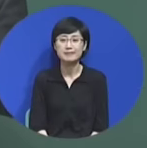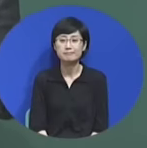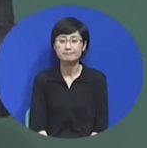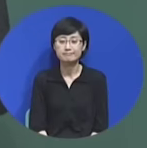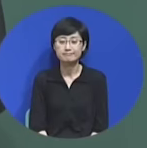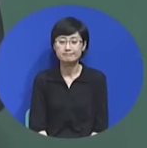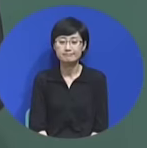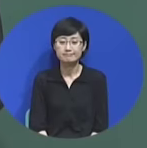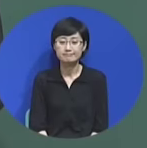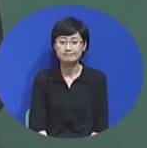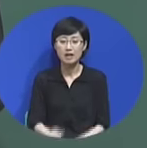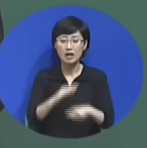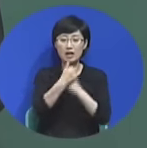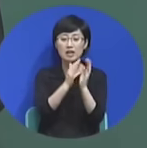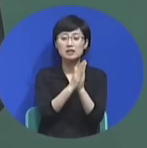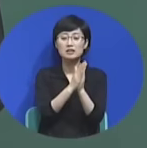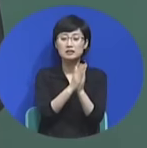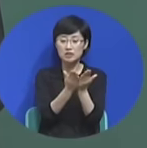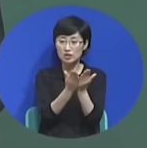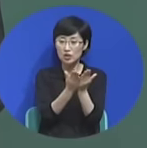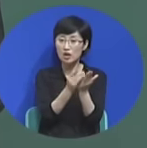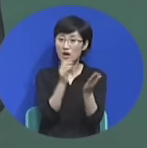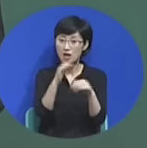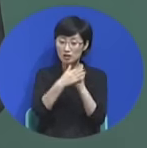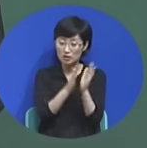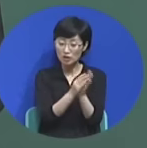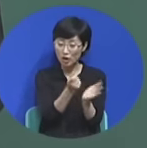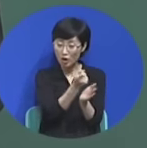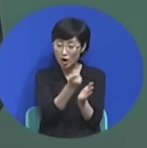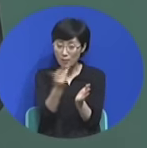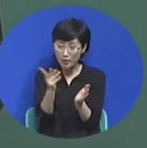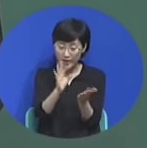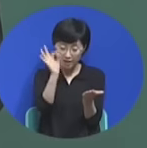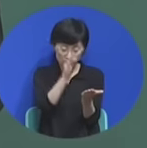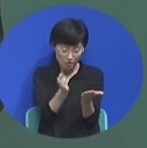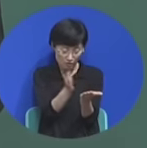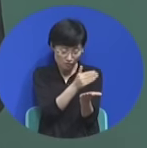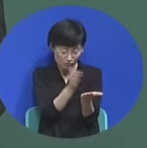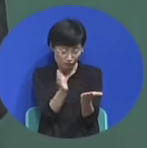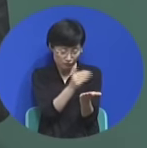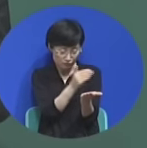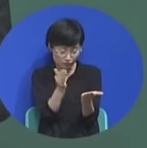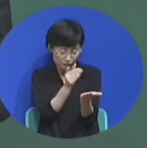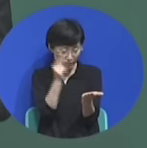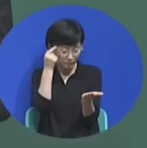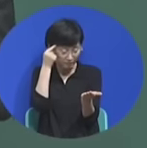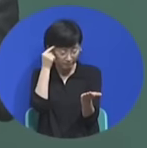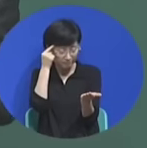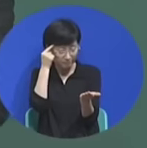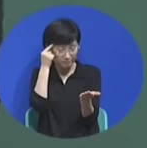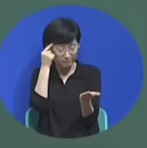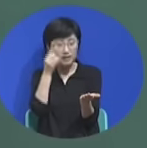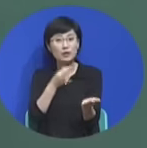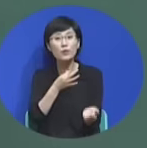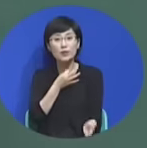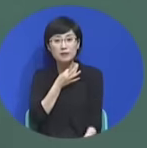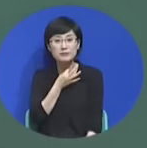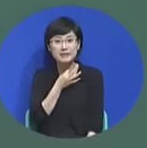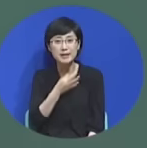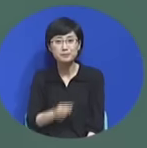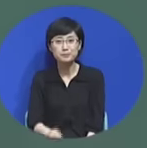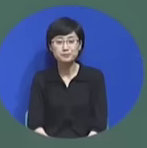是神让约瑟成为了亨通的人那么是怎样让他成为亨通的人呢我们查考一下圣经 죄송하지만 성경을 몇 군데 같이 찾으면서 하나하나 짚고 넘어가는 시간 한번 가져보겠습니다